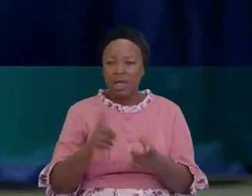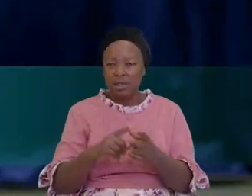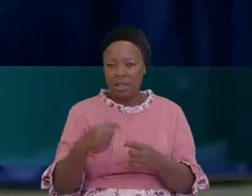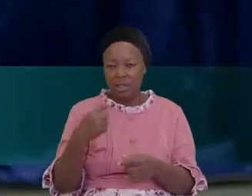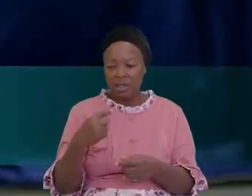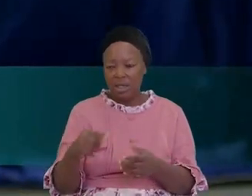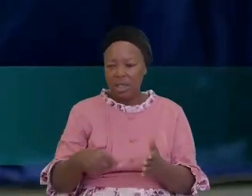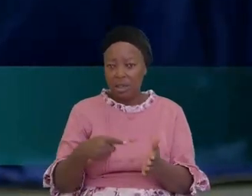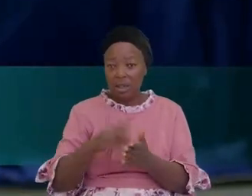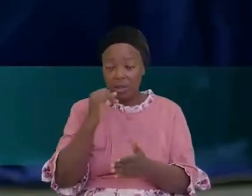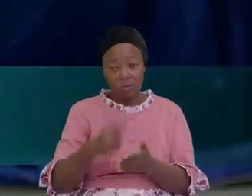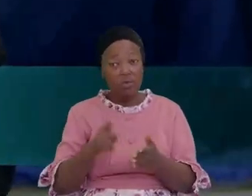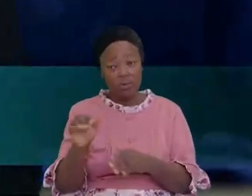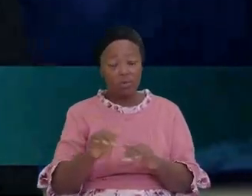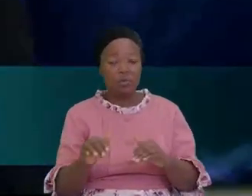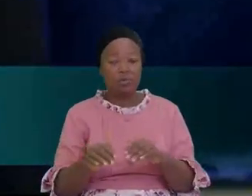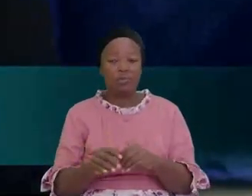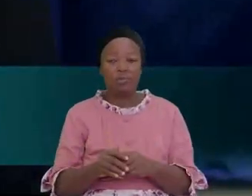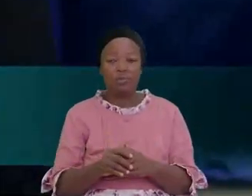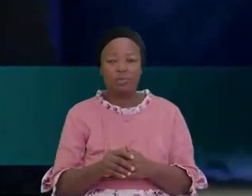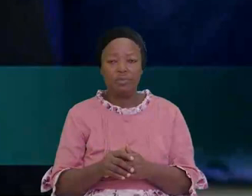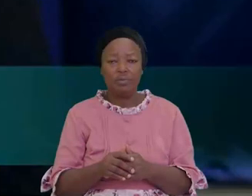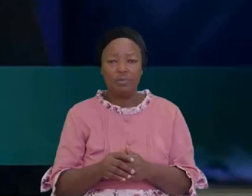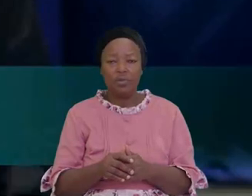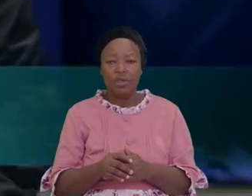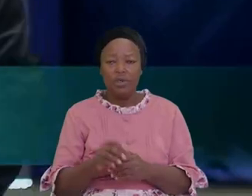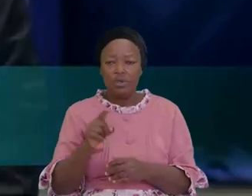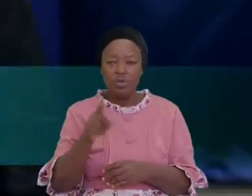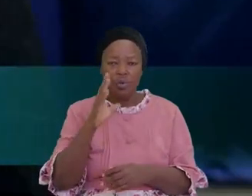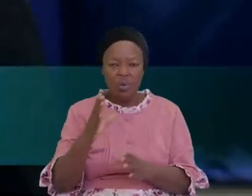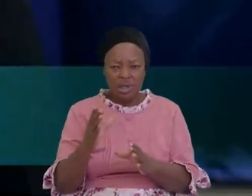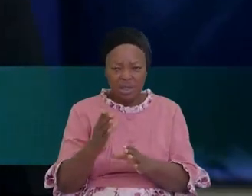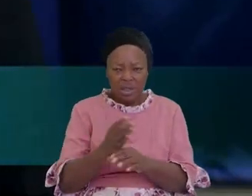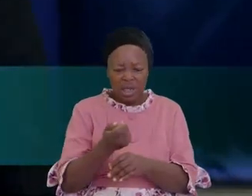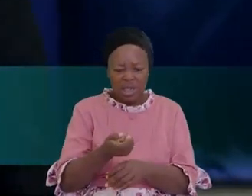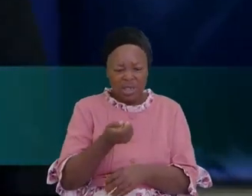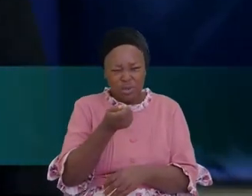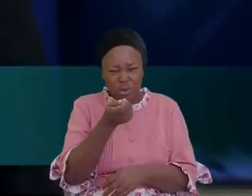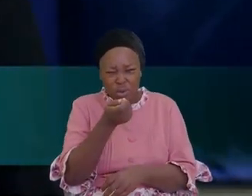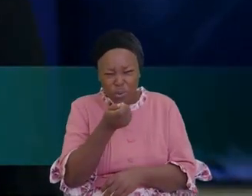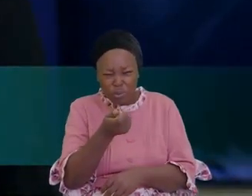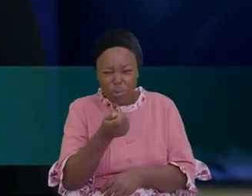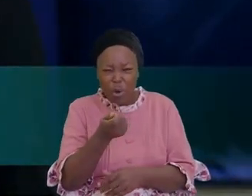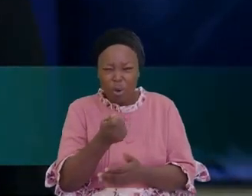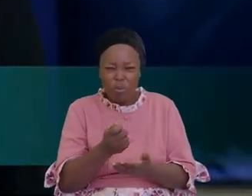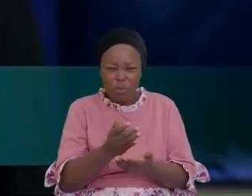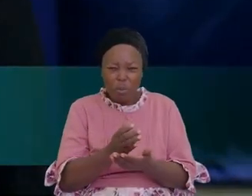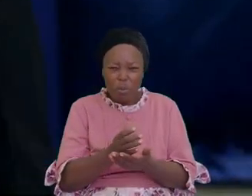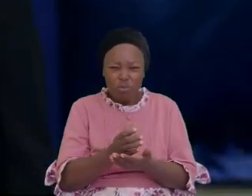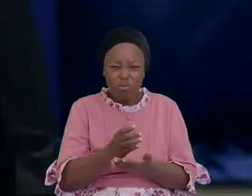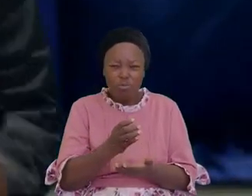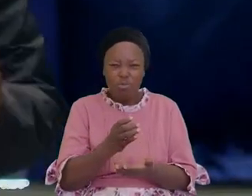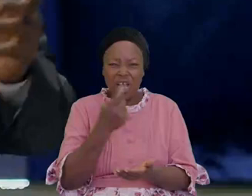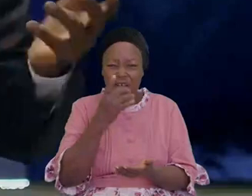liquide. Il dit, voici cette bouteille, voici ce que tu vas faire. Tu vas prendre une petite bouteille.